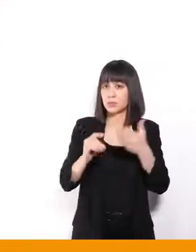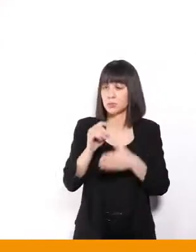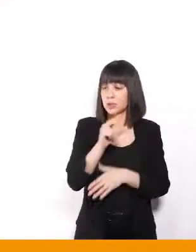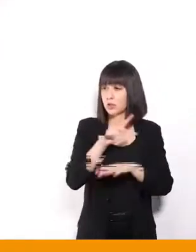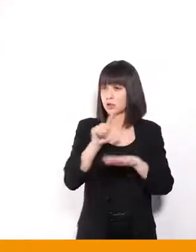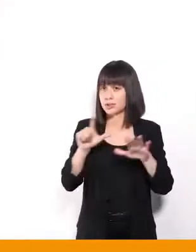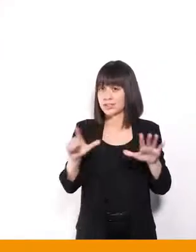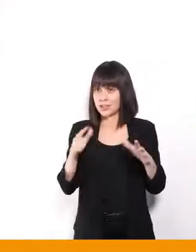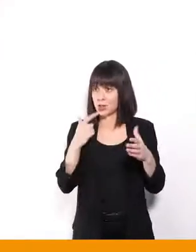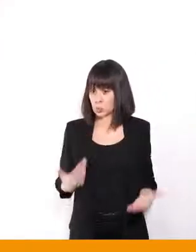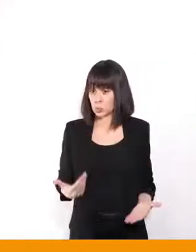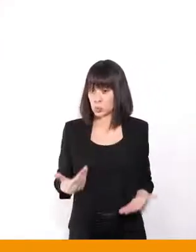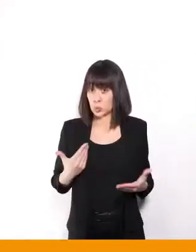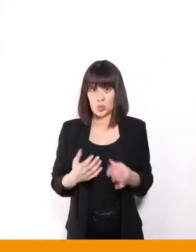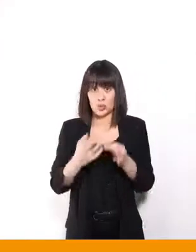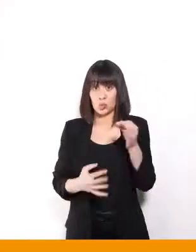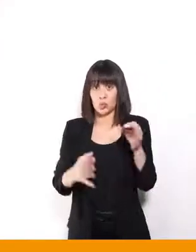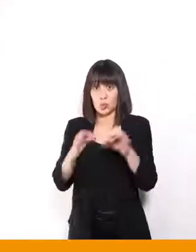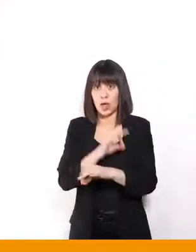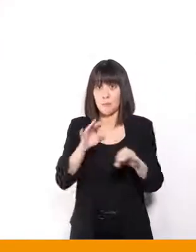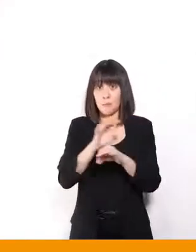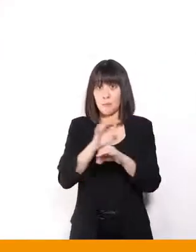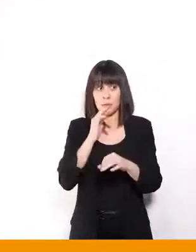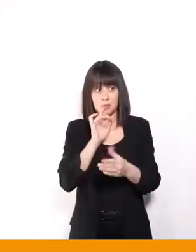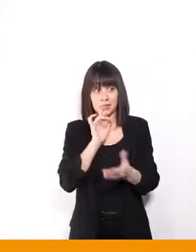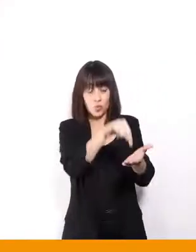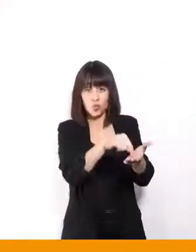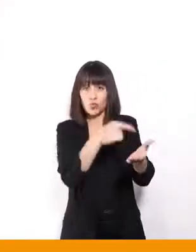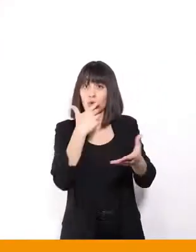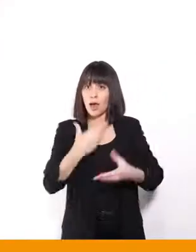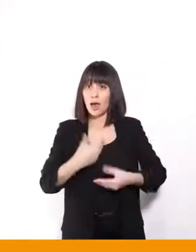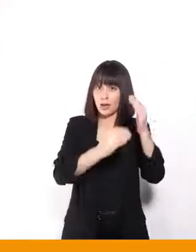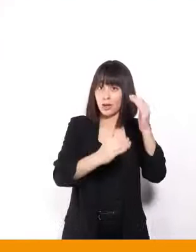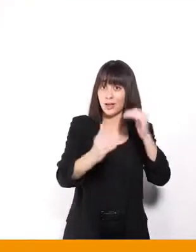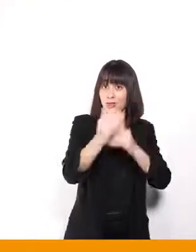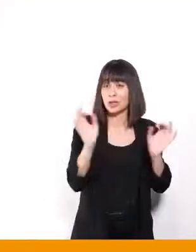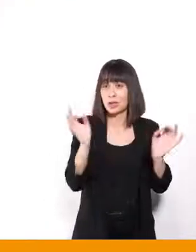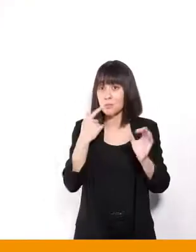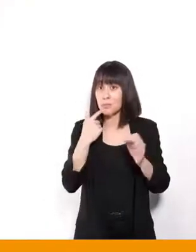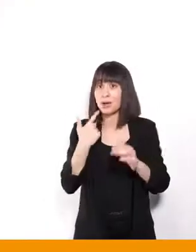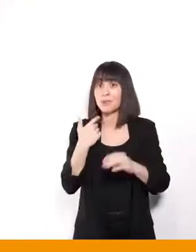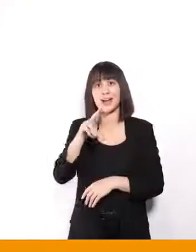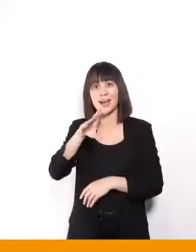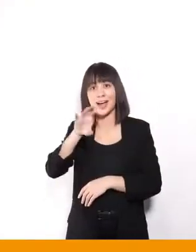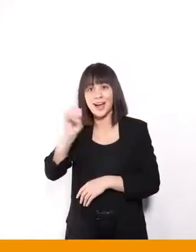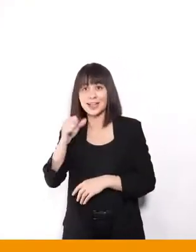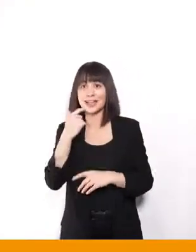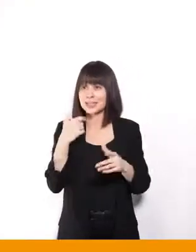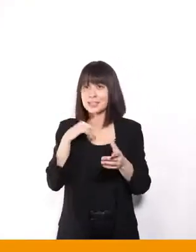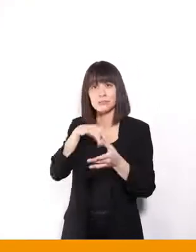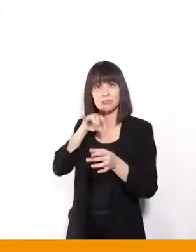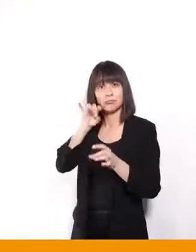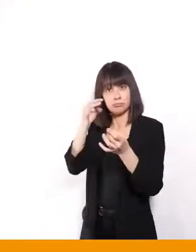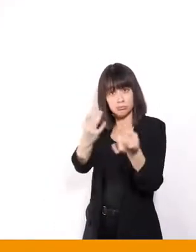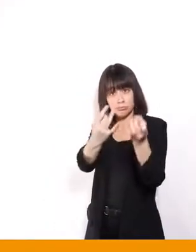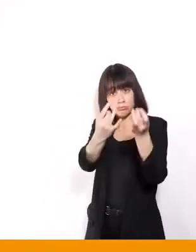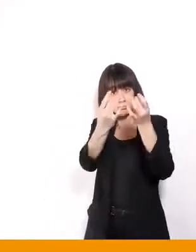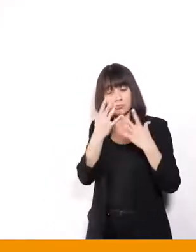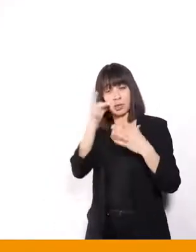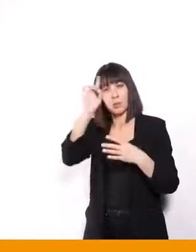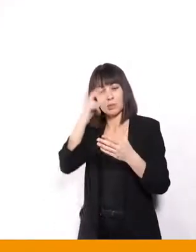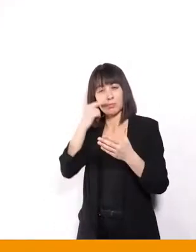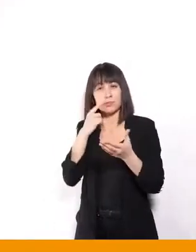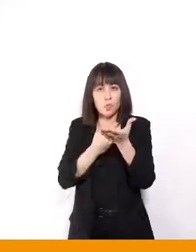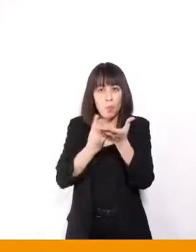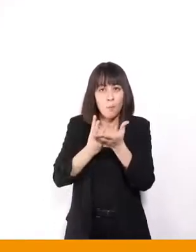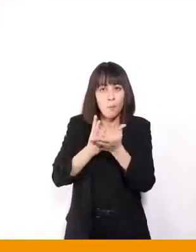très longues. Par ailleurs, l'ARS enterre les nouveaux projets à destination des adultes au motif qu'il ne s'agit pas de projets inclusifs. Que comptez-vous faire pour permettre la prise en charge